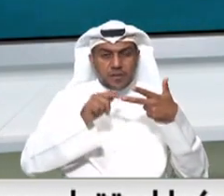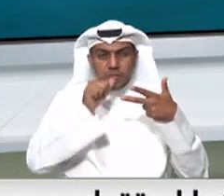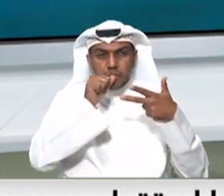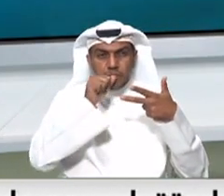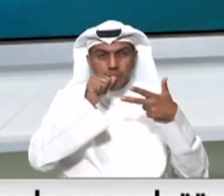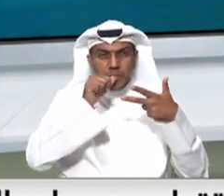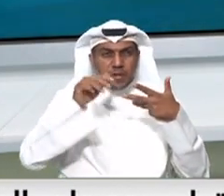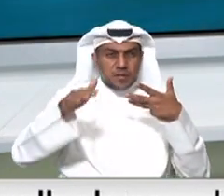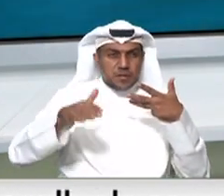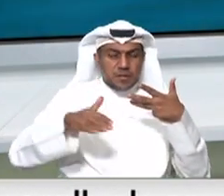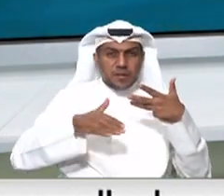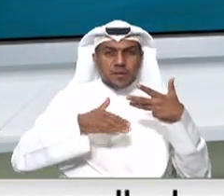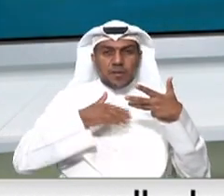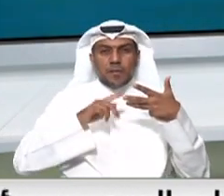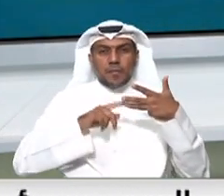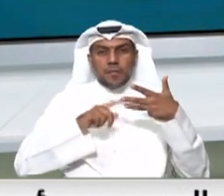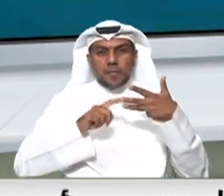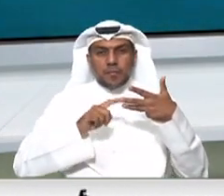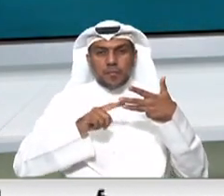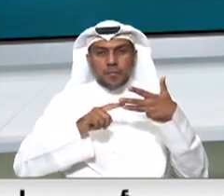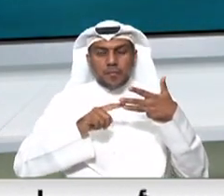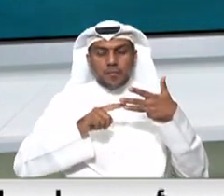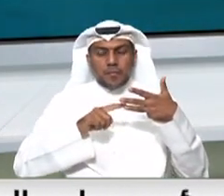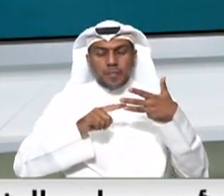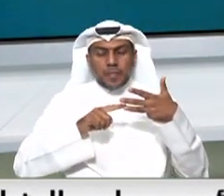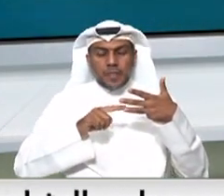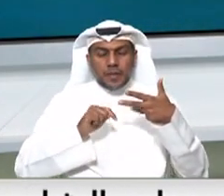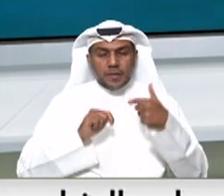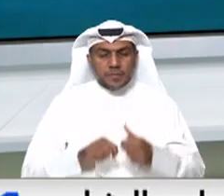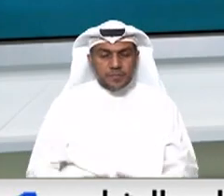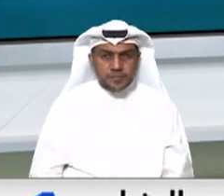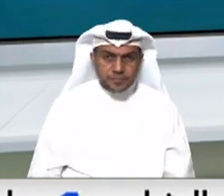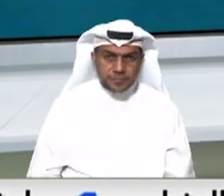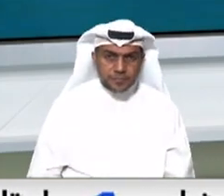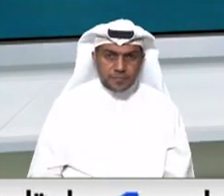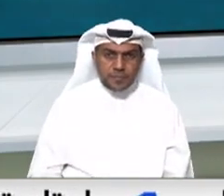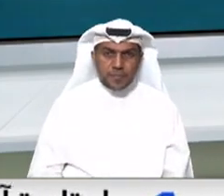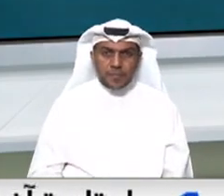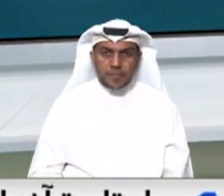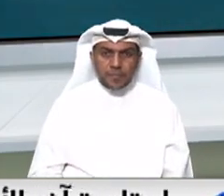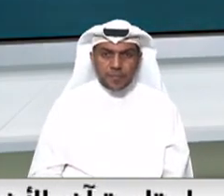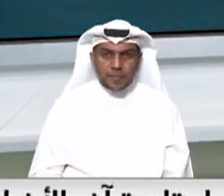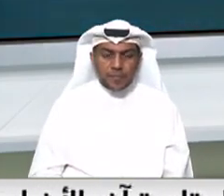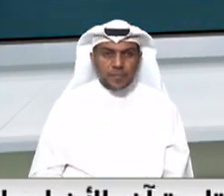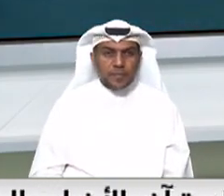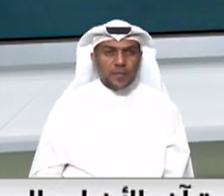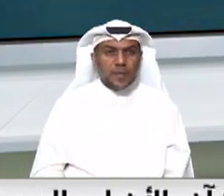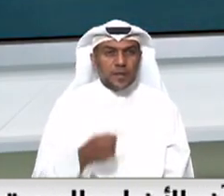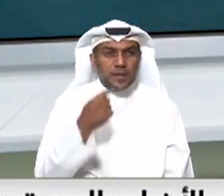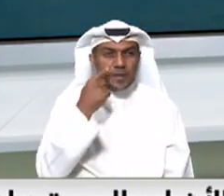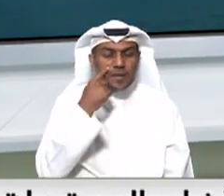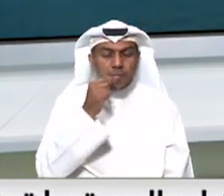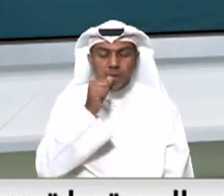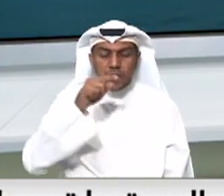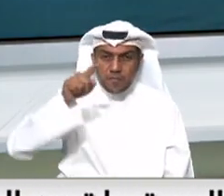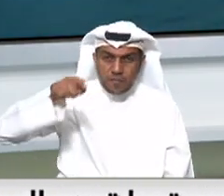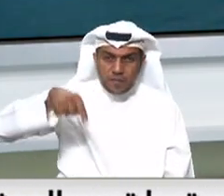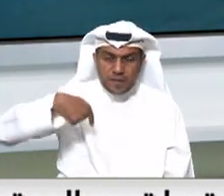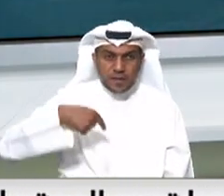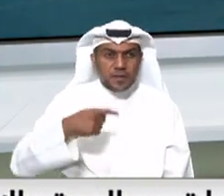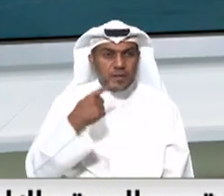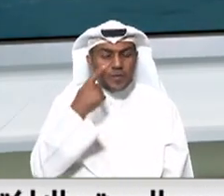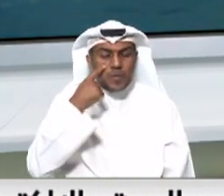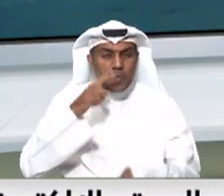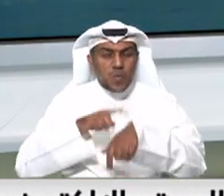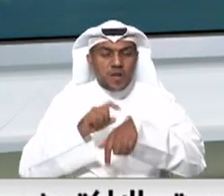وسبعه وخمسين دقيقه صباحا والجزر الثاني الساعه عشر وثلاثه عشر دقيقه مساء وهذه الفتره من الفترات الفساد المواقيت